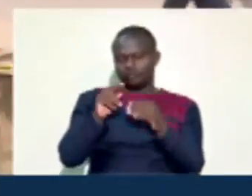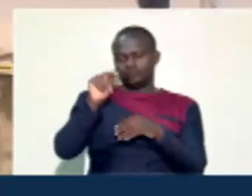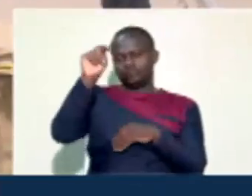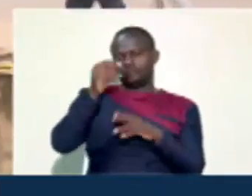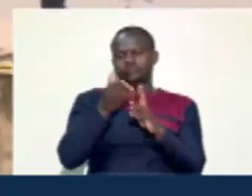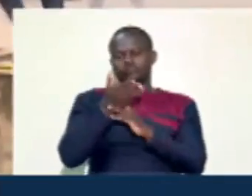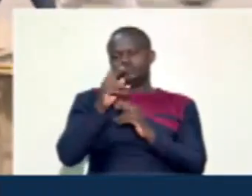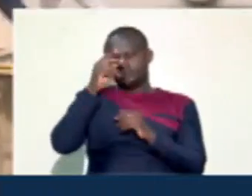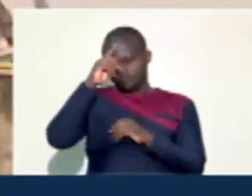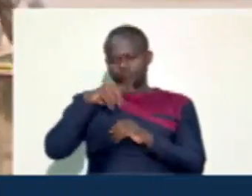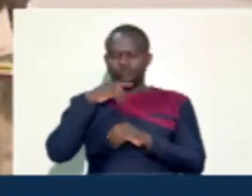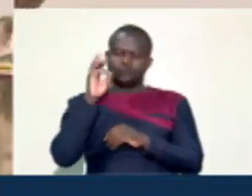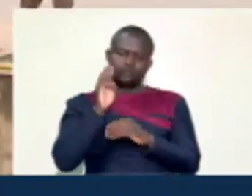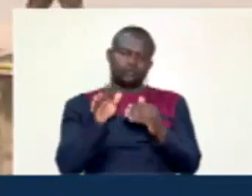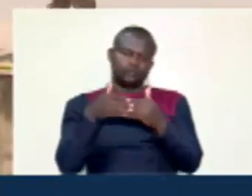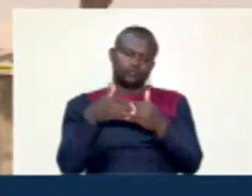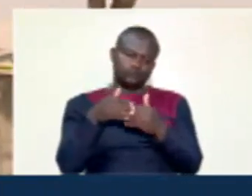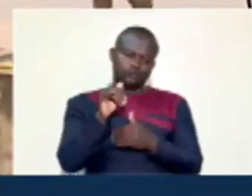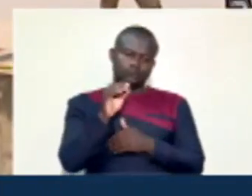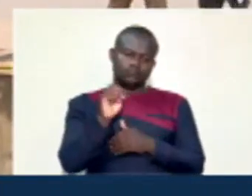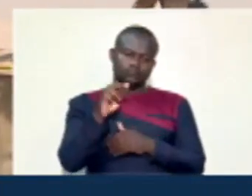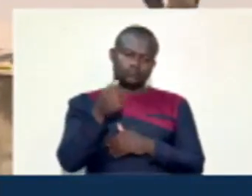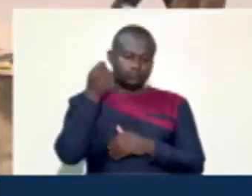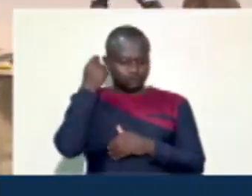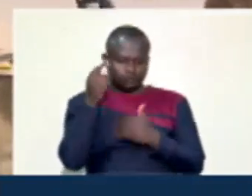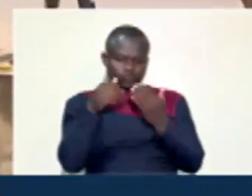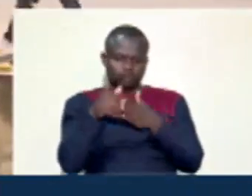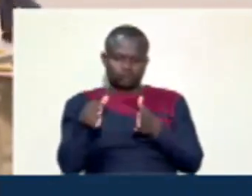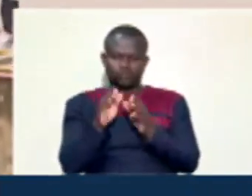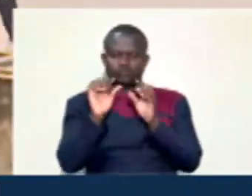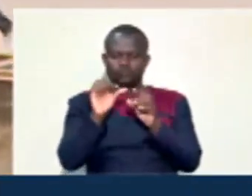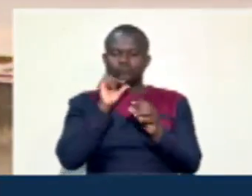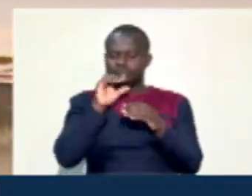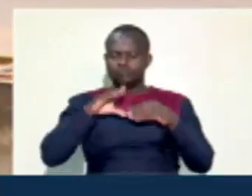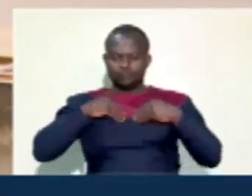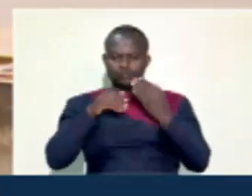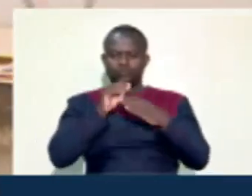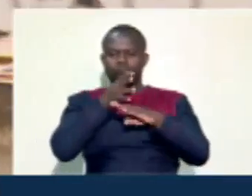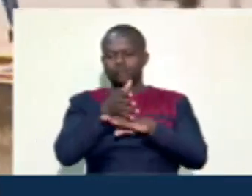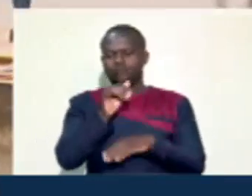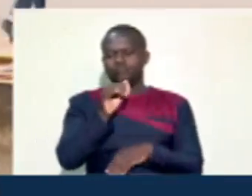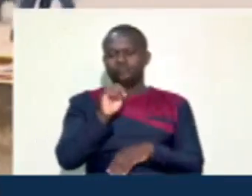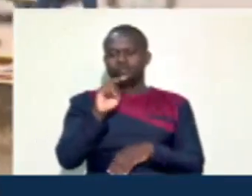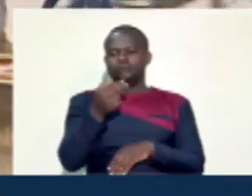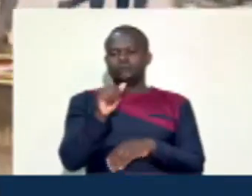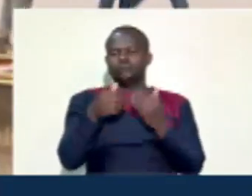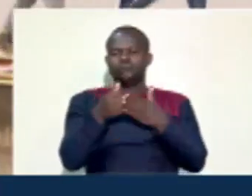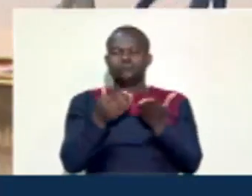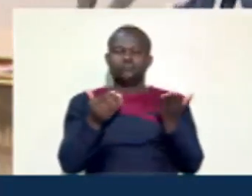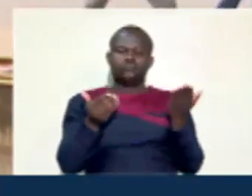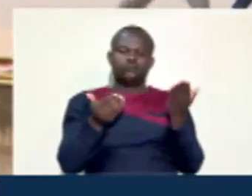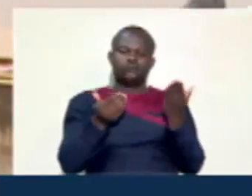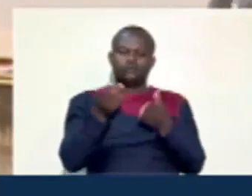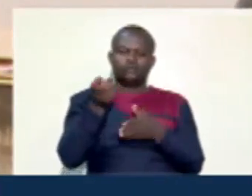unyize Nyabugogo uzafungira kuri Yamaha. Ni ukuba ko imodoka ntoya ntabwo zaba zemerewe kurenga Nyamaha, kereka imodoka